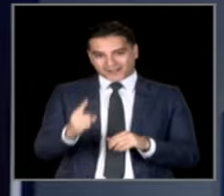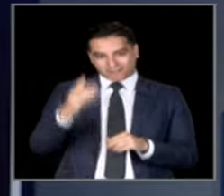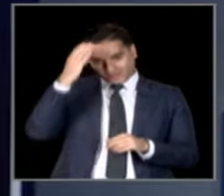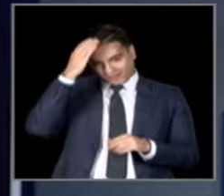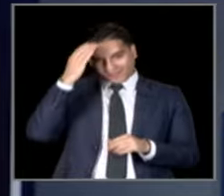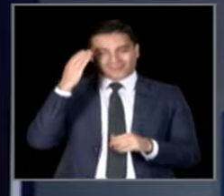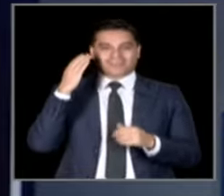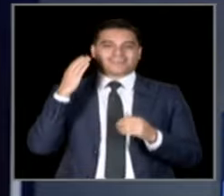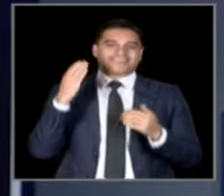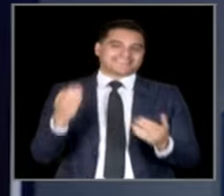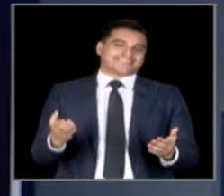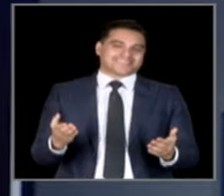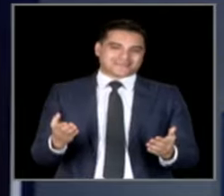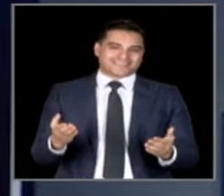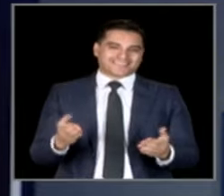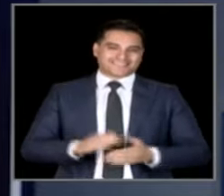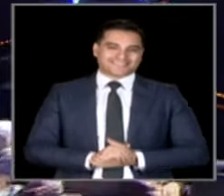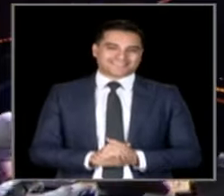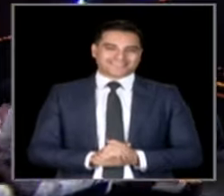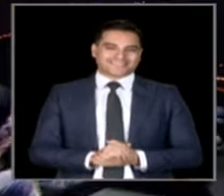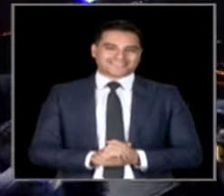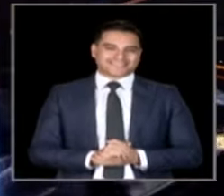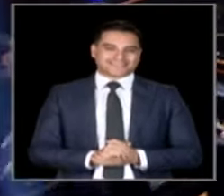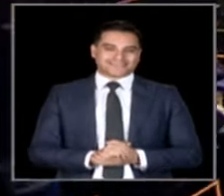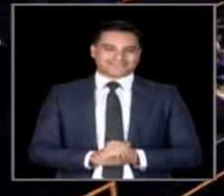جديدة من برنامج العباقرة.